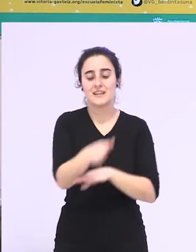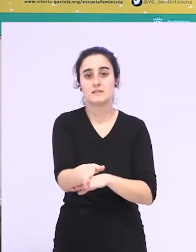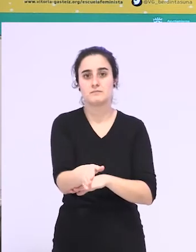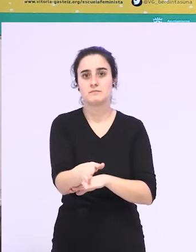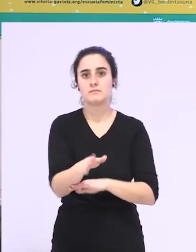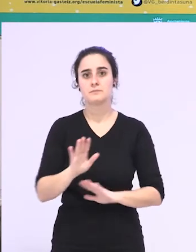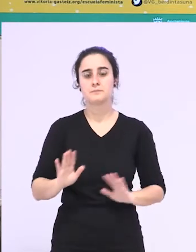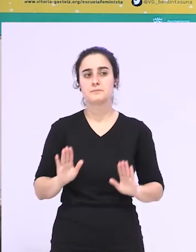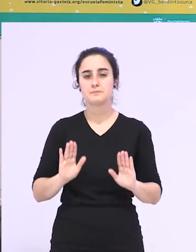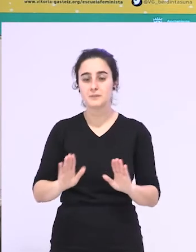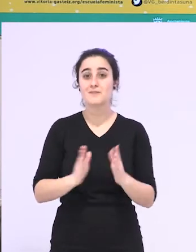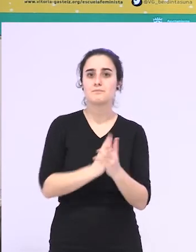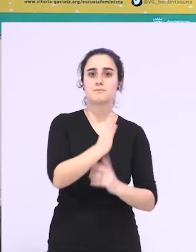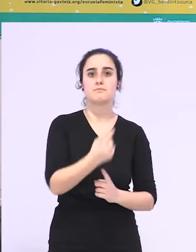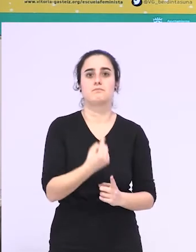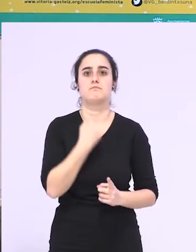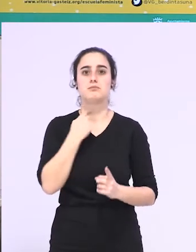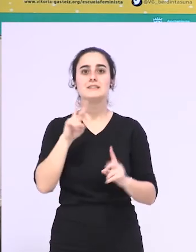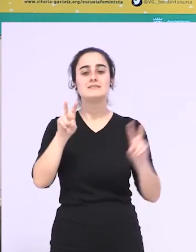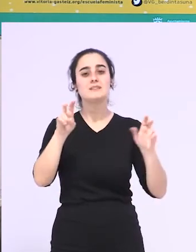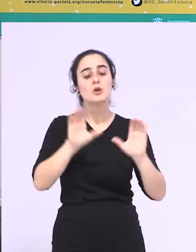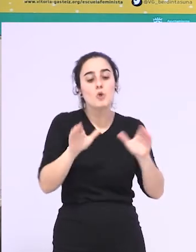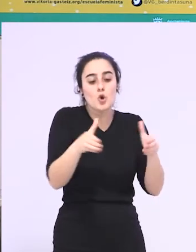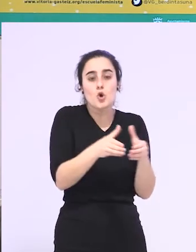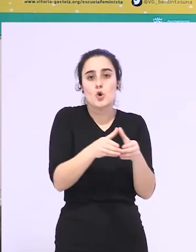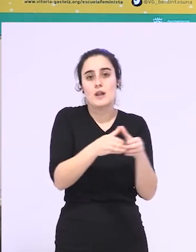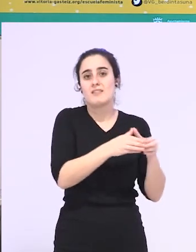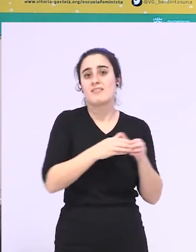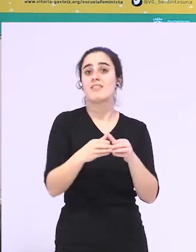da, alde batetikan, kolektibotasunak ematen duen,